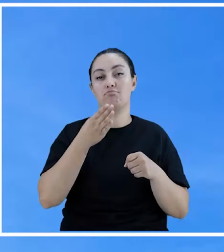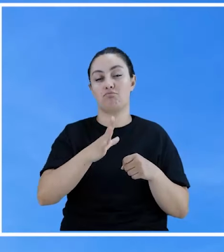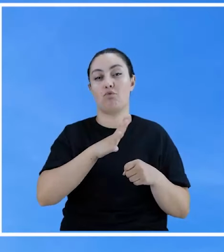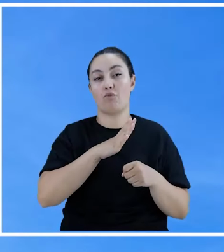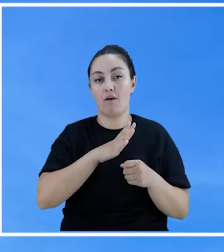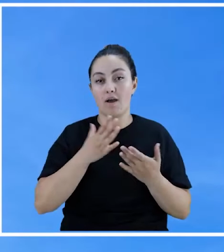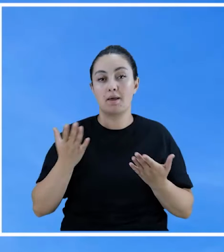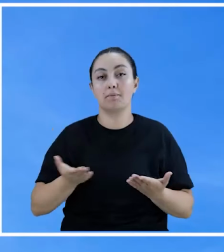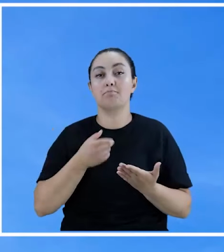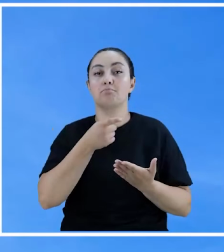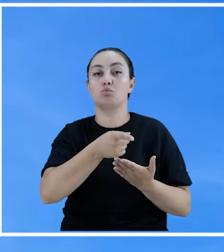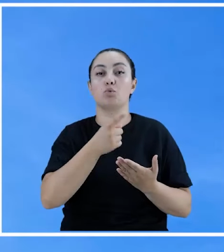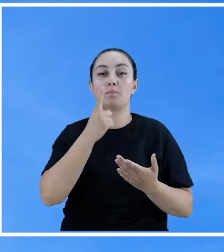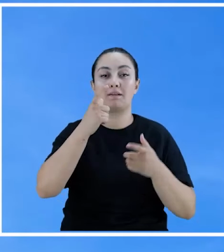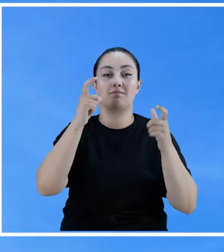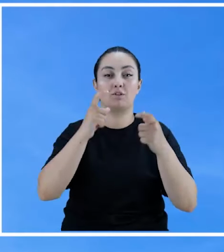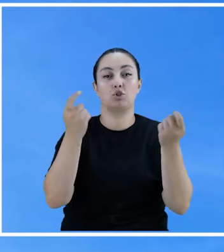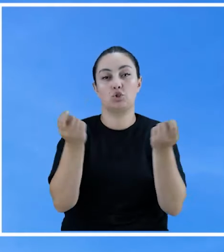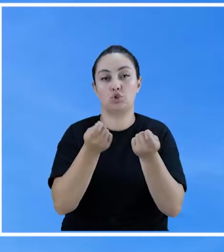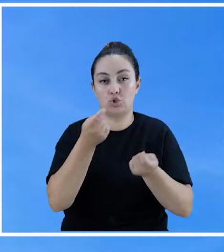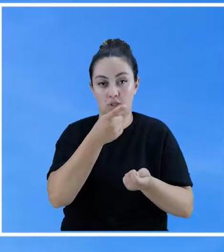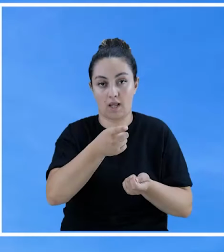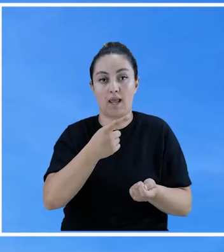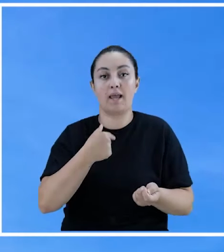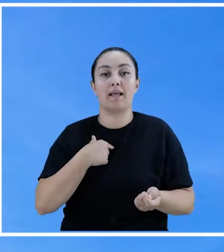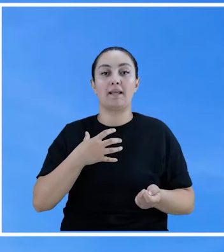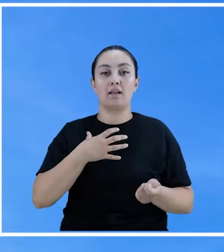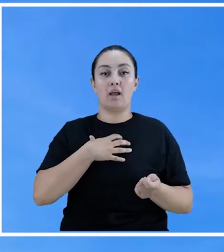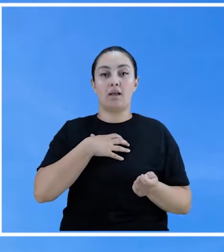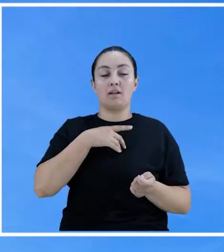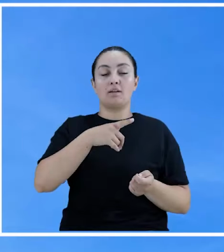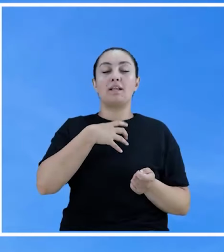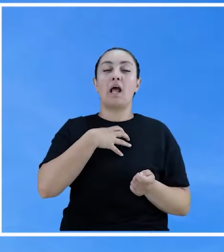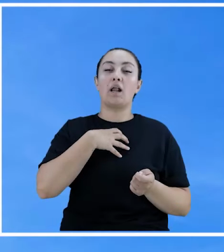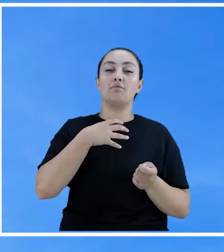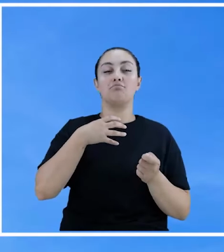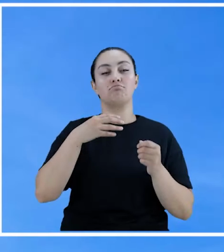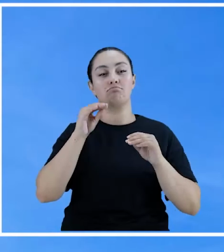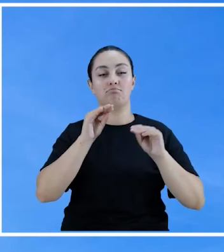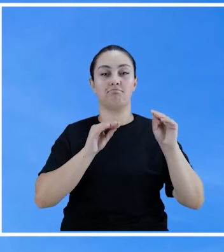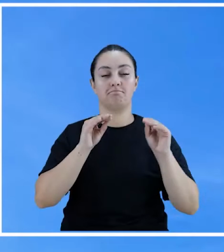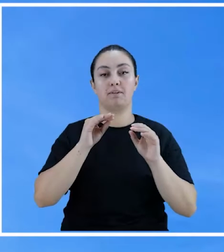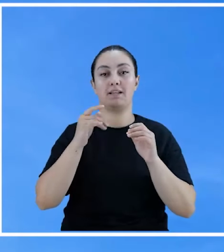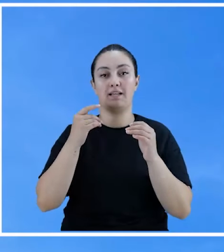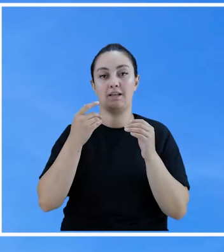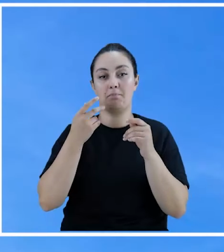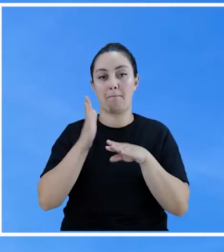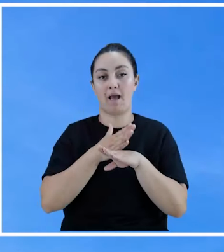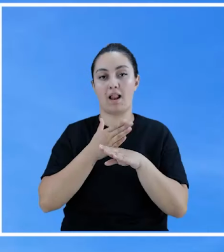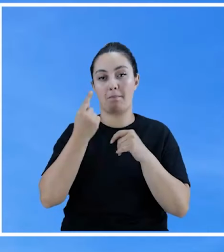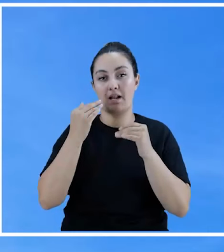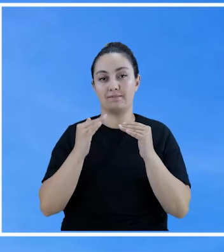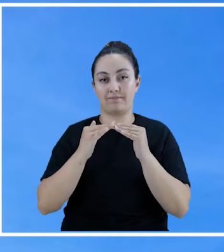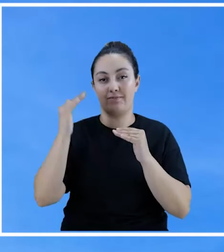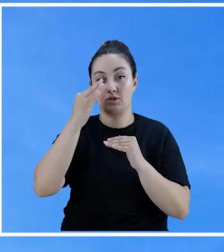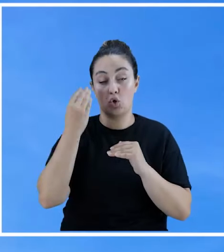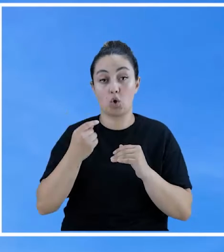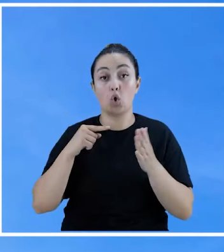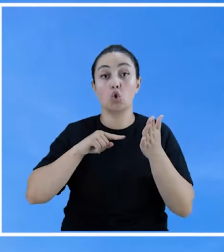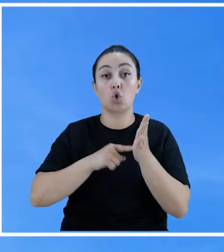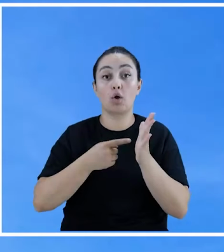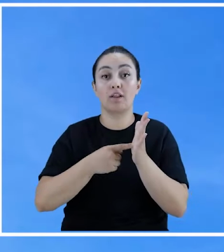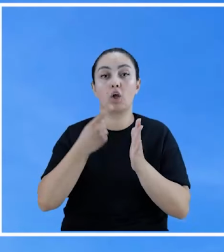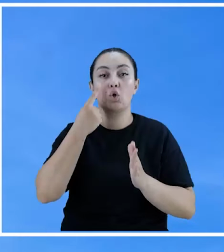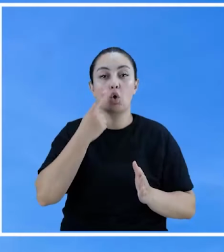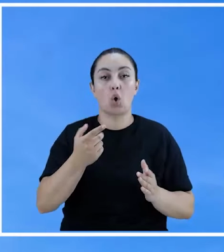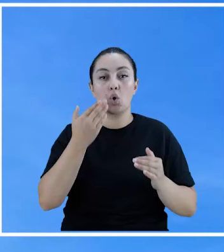bizim. Siz geniş bir arazide çalışıyorsunuz ve zemin etüdü de maliyetleri arttırsın istemiyorsunuz. Dolayısıyla biz belirli noktalar